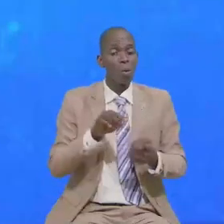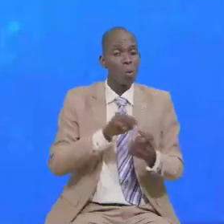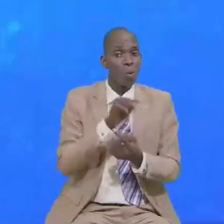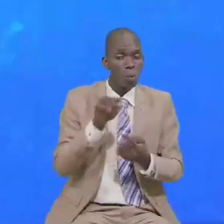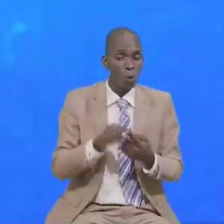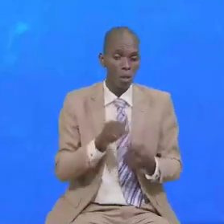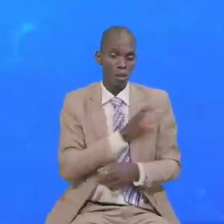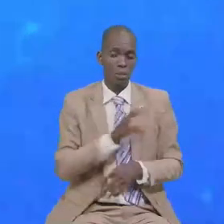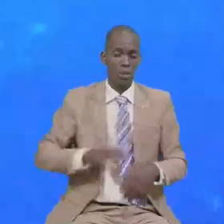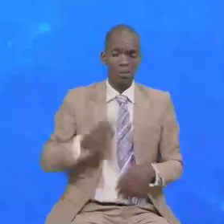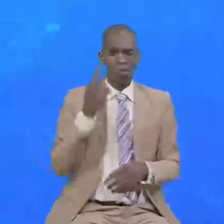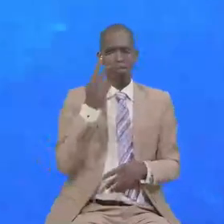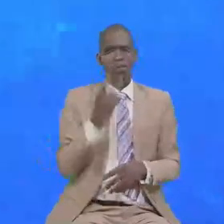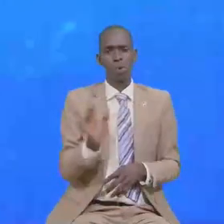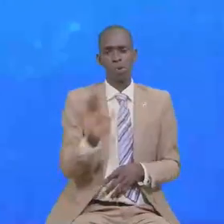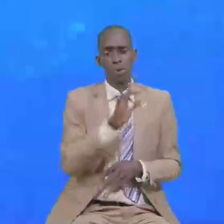Ayant vu leur foi,